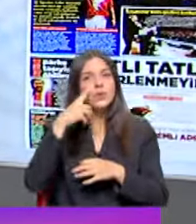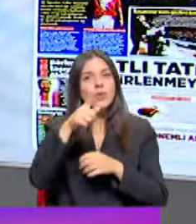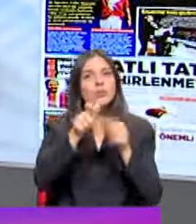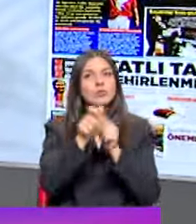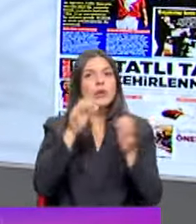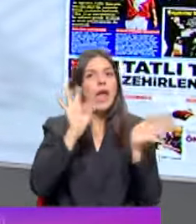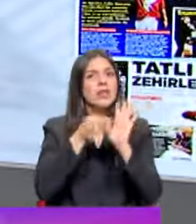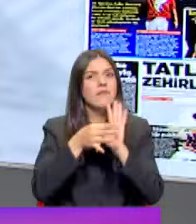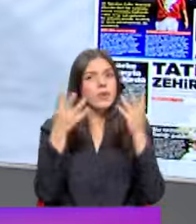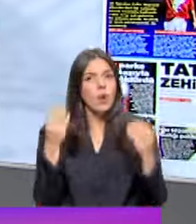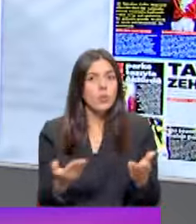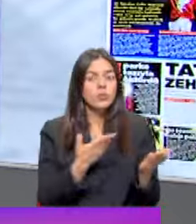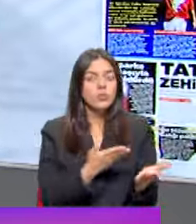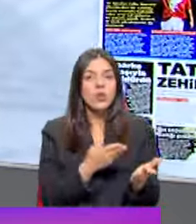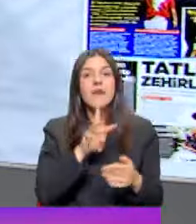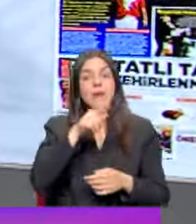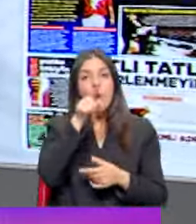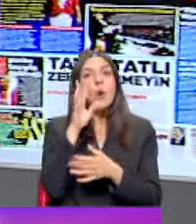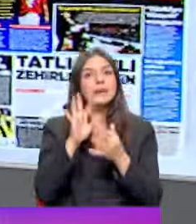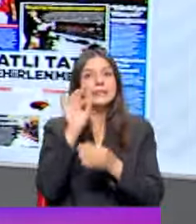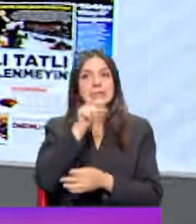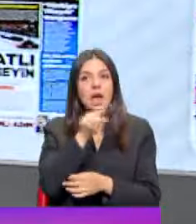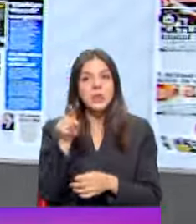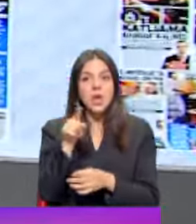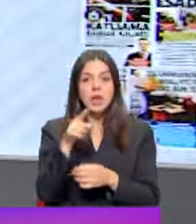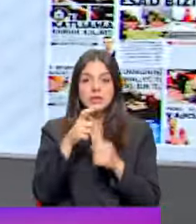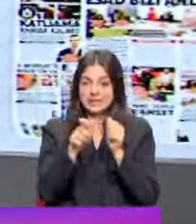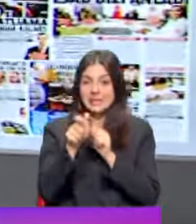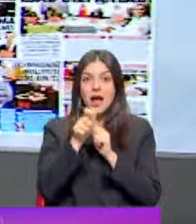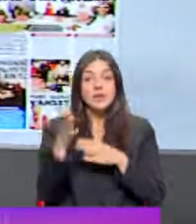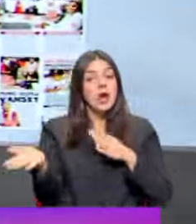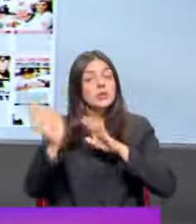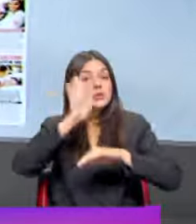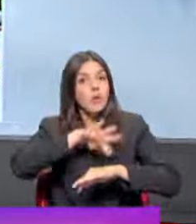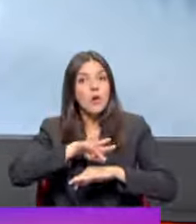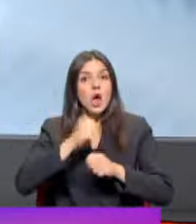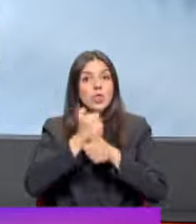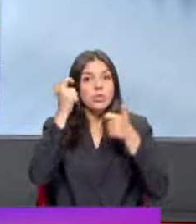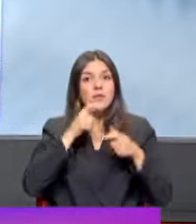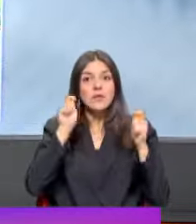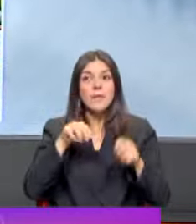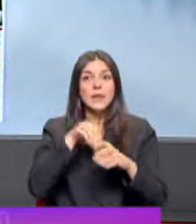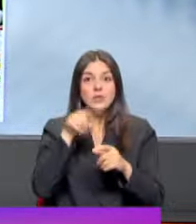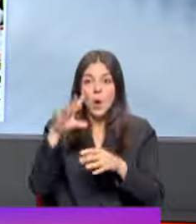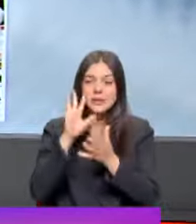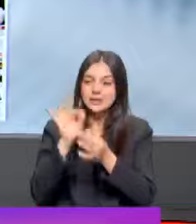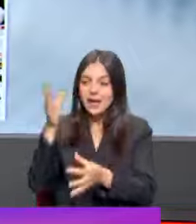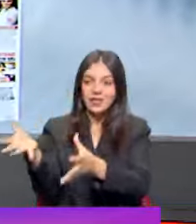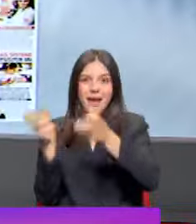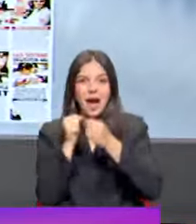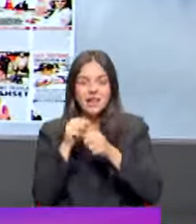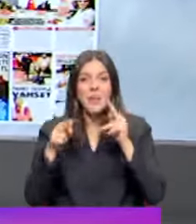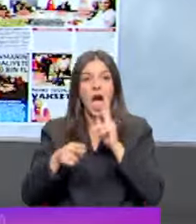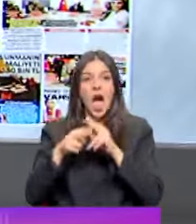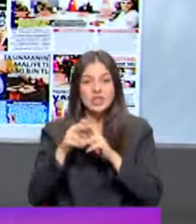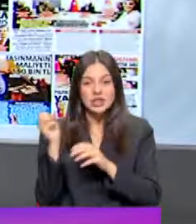kurşunların hedefi haline geldi. Ve o insanlar uğradıkları saldırıdan sonra görevlerini yapmak için o insanları alıp acil serviste